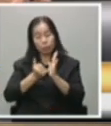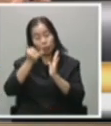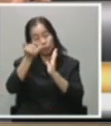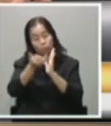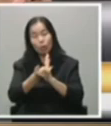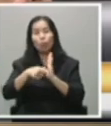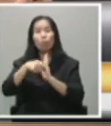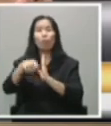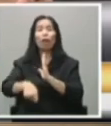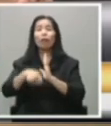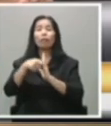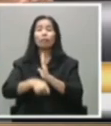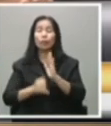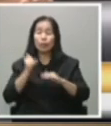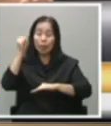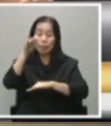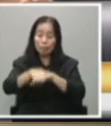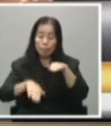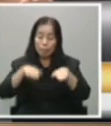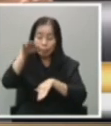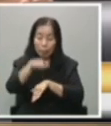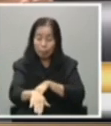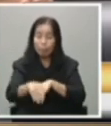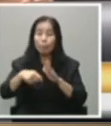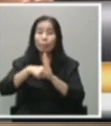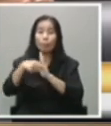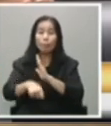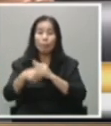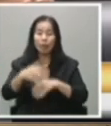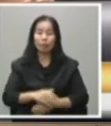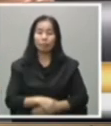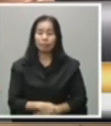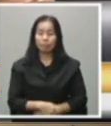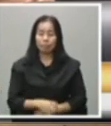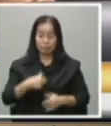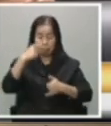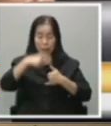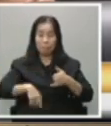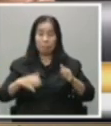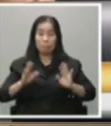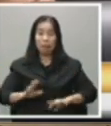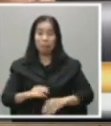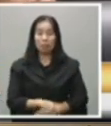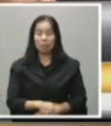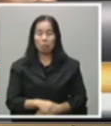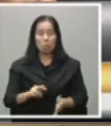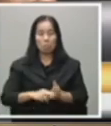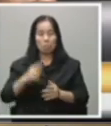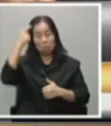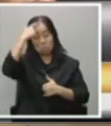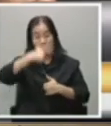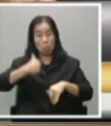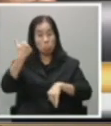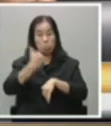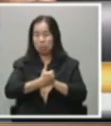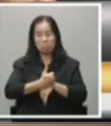เดินทางไปถึงโคราชปุ๊บก็มีกิริยาท่าทางที่ขาดภาวะผู้นำไม่มีความเหมาะ